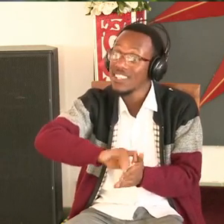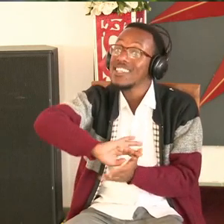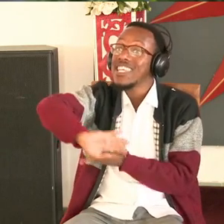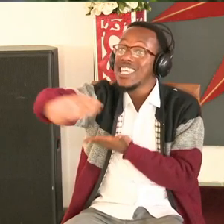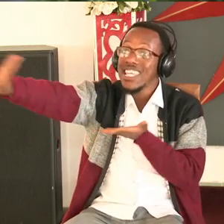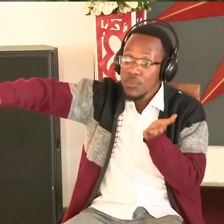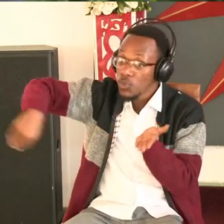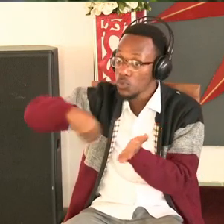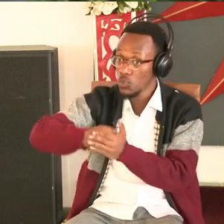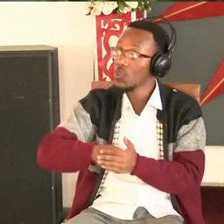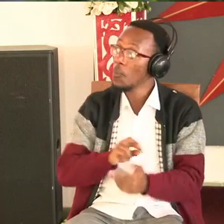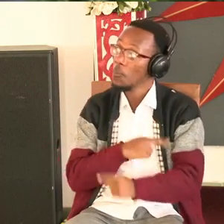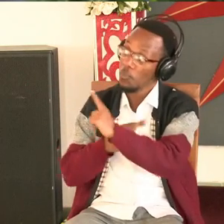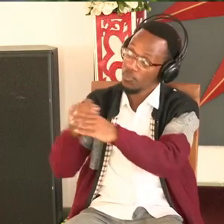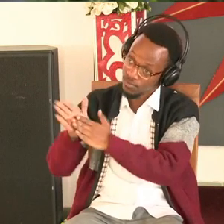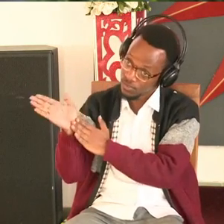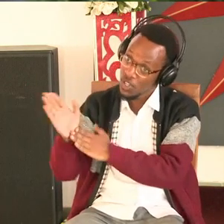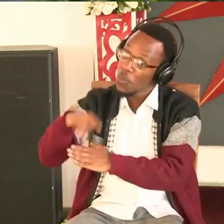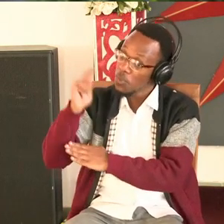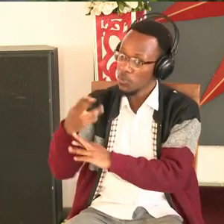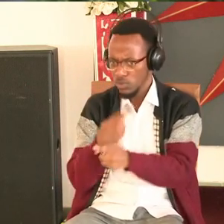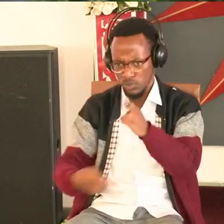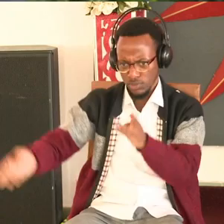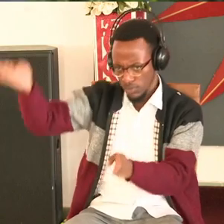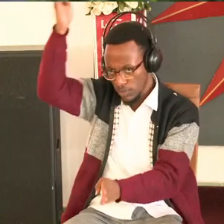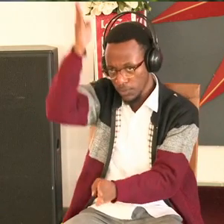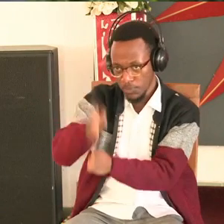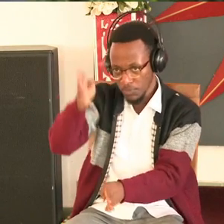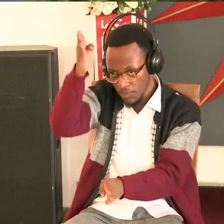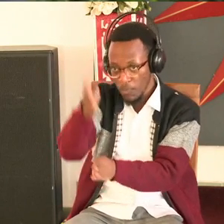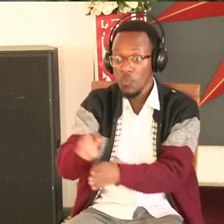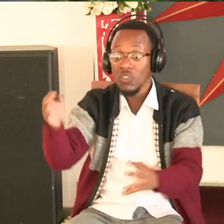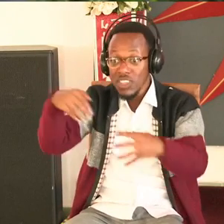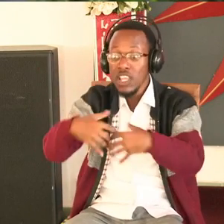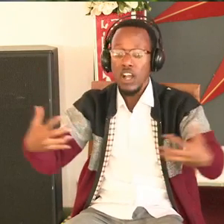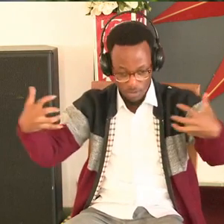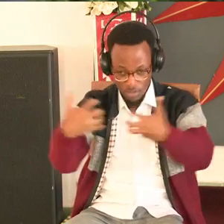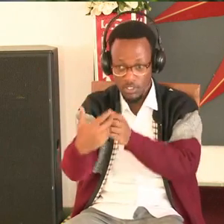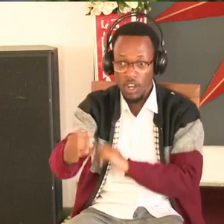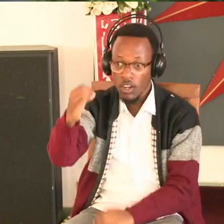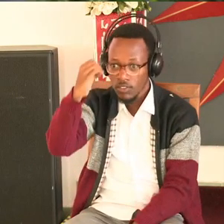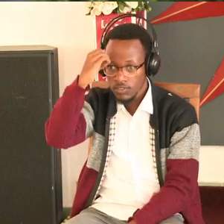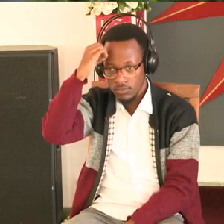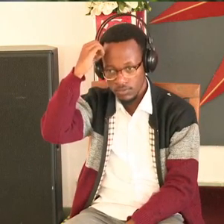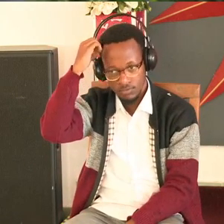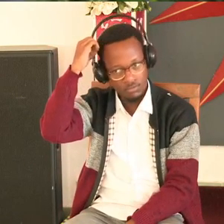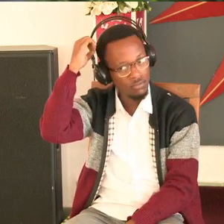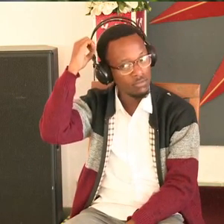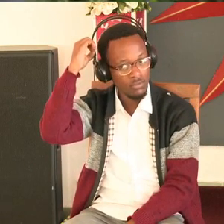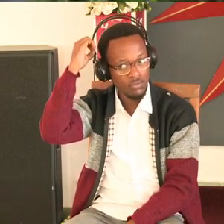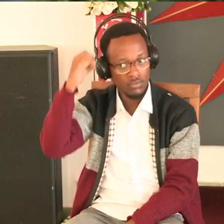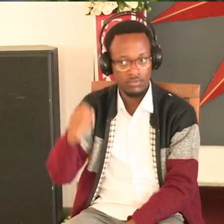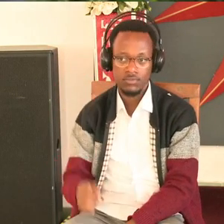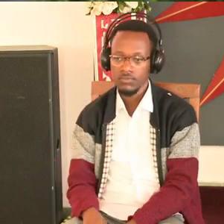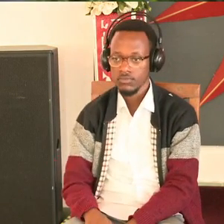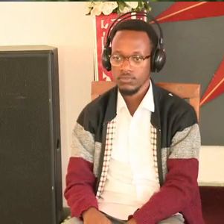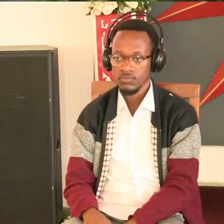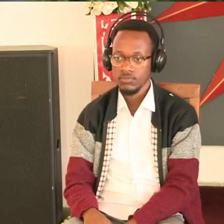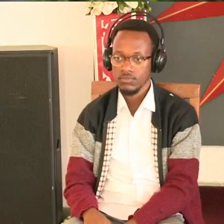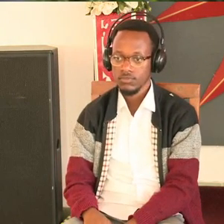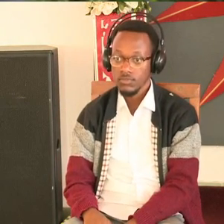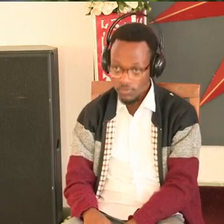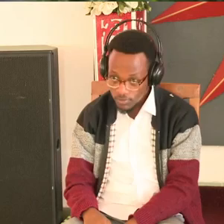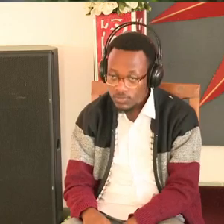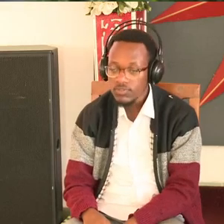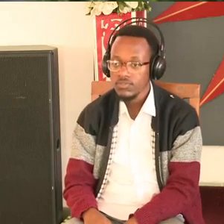ibintu byose bigomba gushyirwa mu gihagararo cyabyo